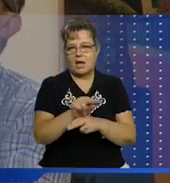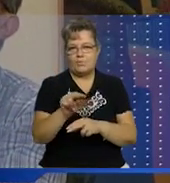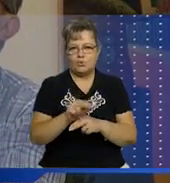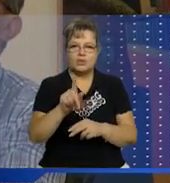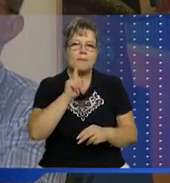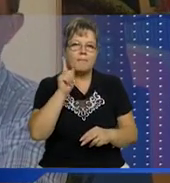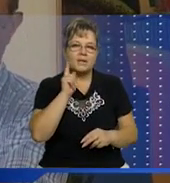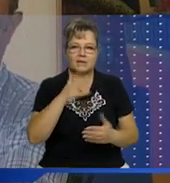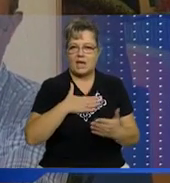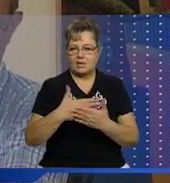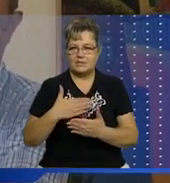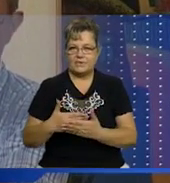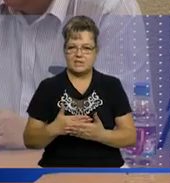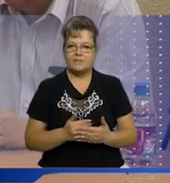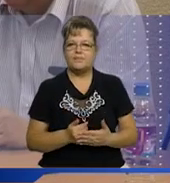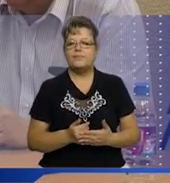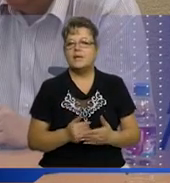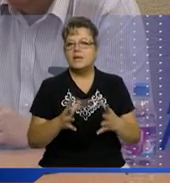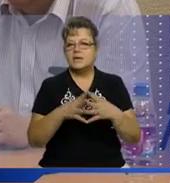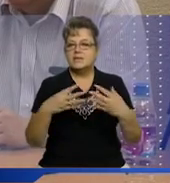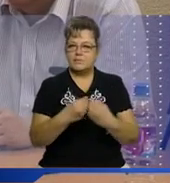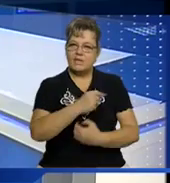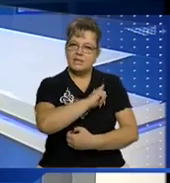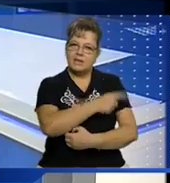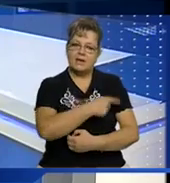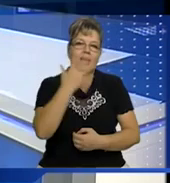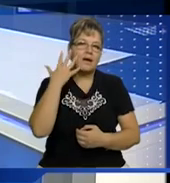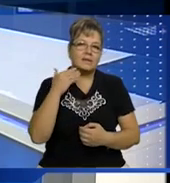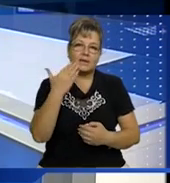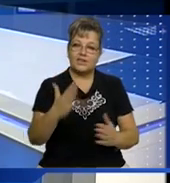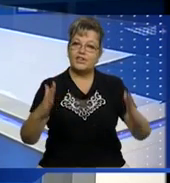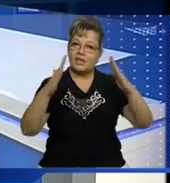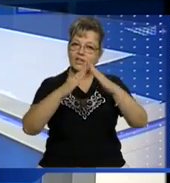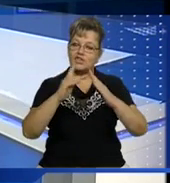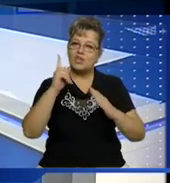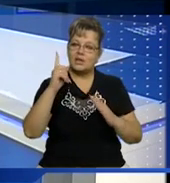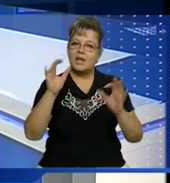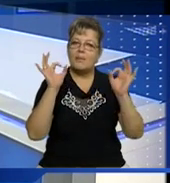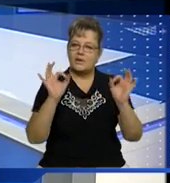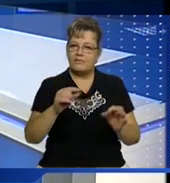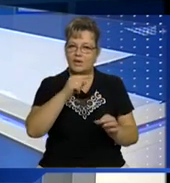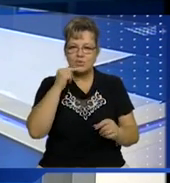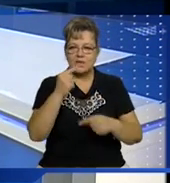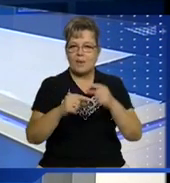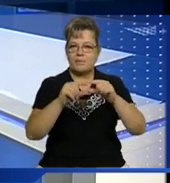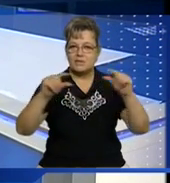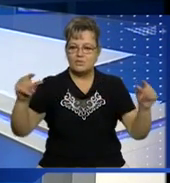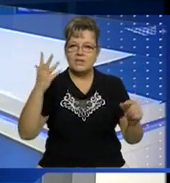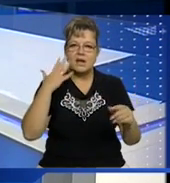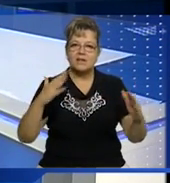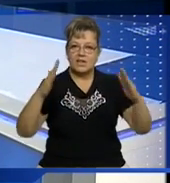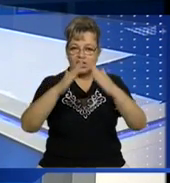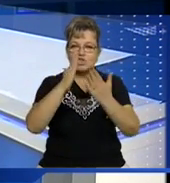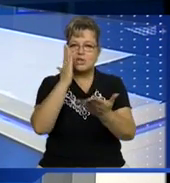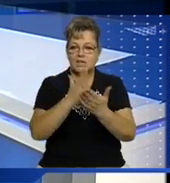будут привлечены специально обученные молодые активисты. Семья сильна, когда над ней крыша одна. Права русская